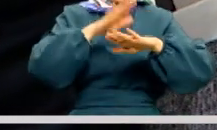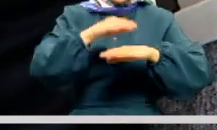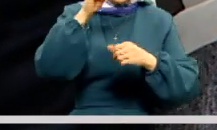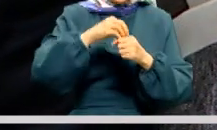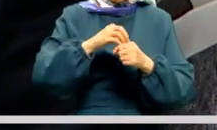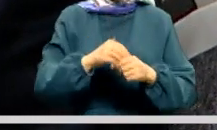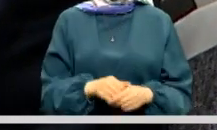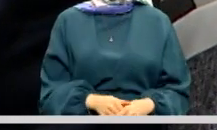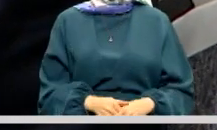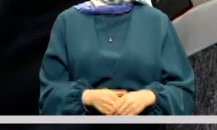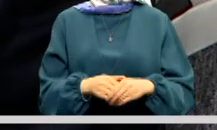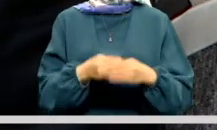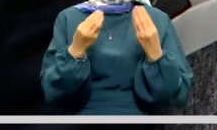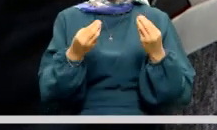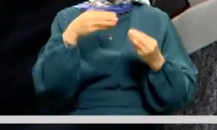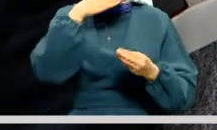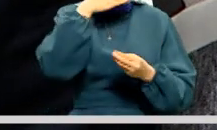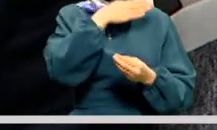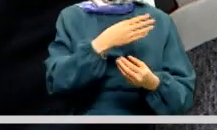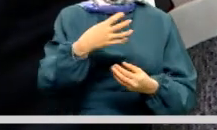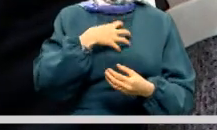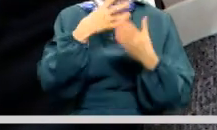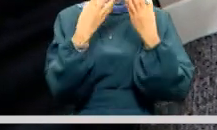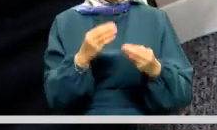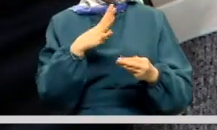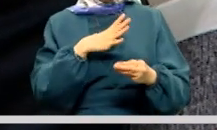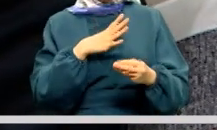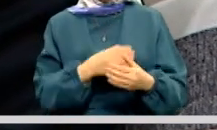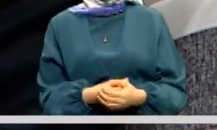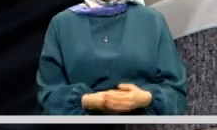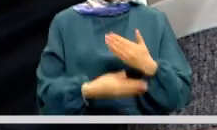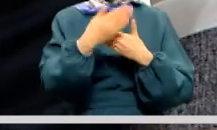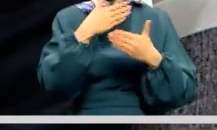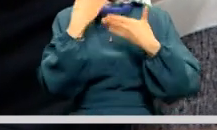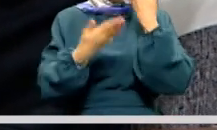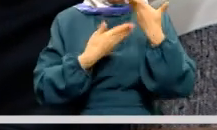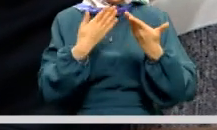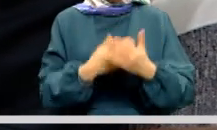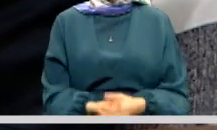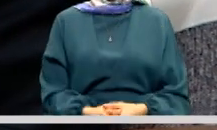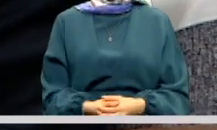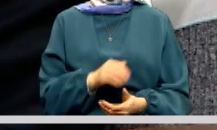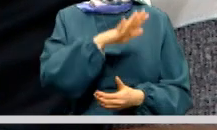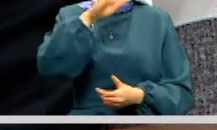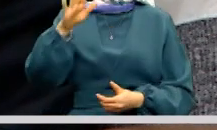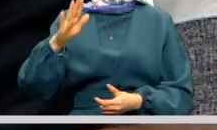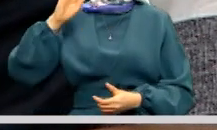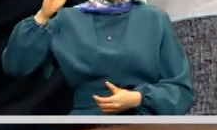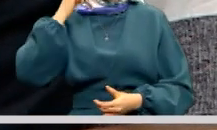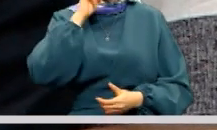açısından büyük bir imkânı ve nimete sahipler bunu özellikle ve özellikle belirtmek istiyorum her birinde gidip görmesini